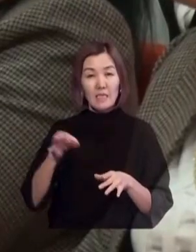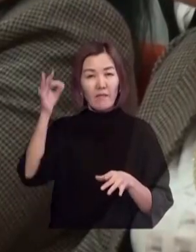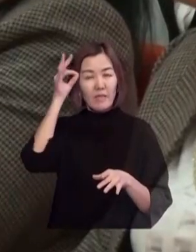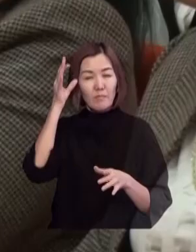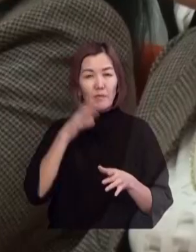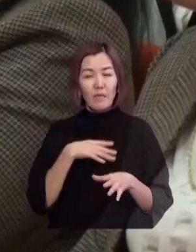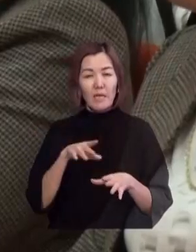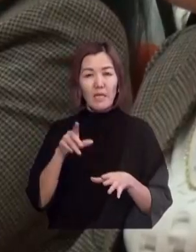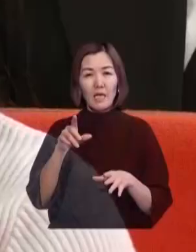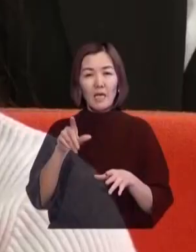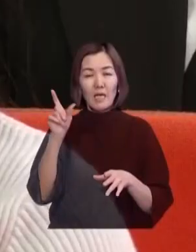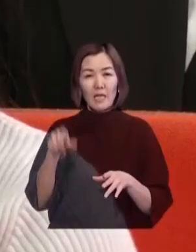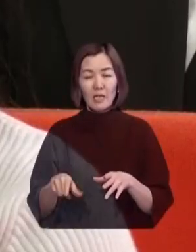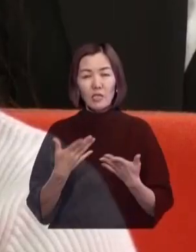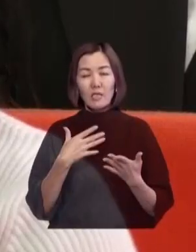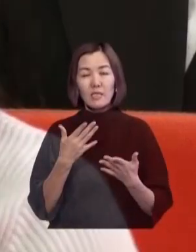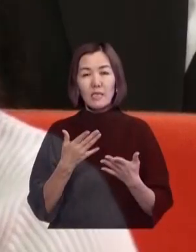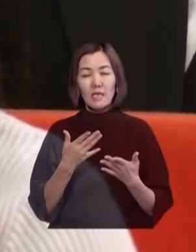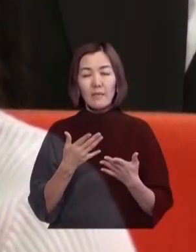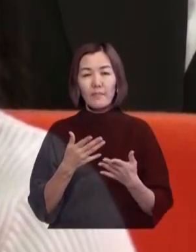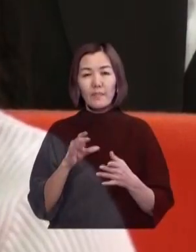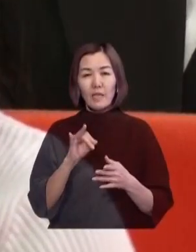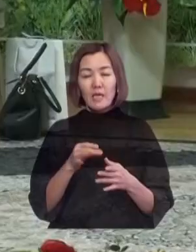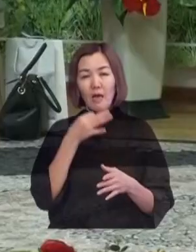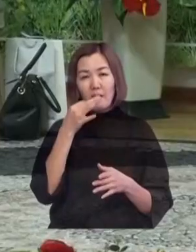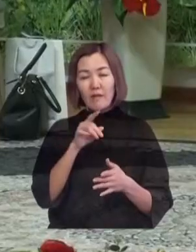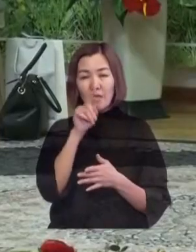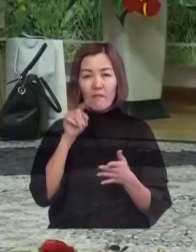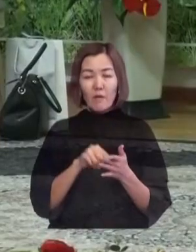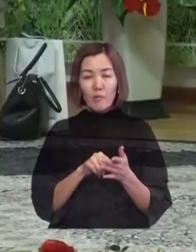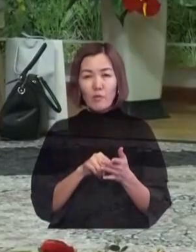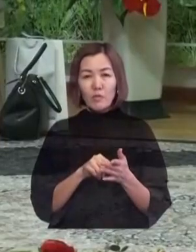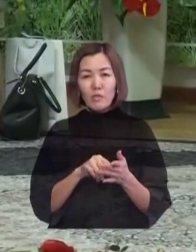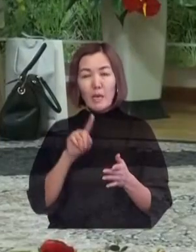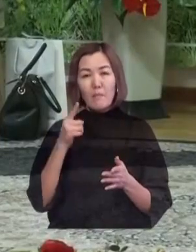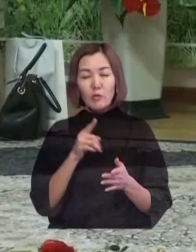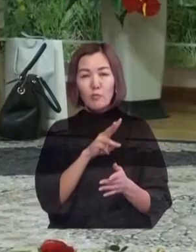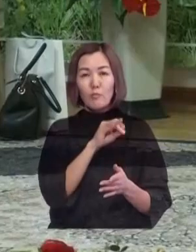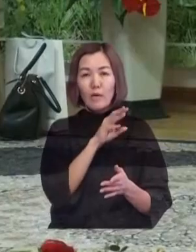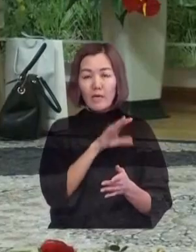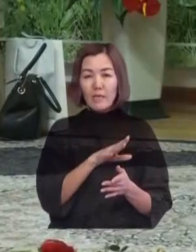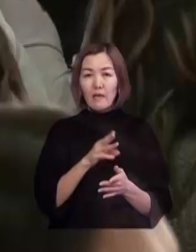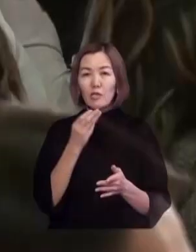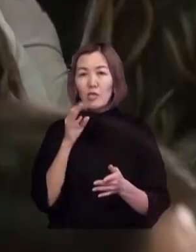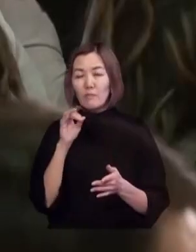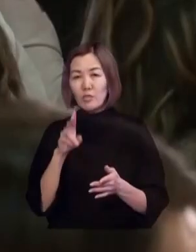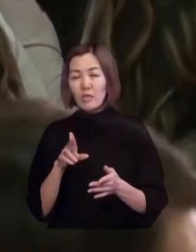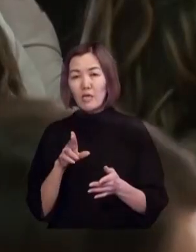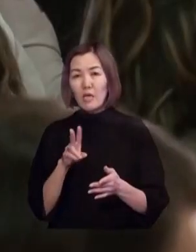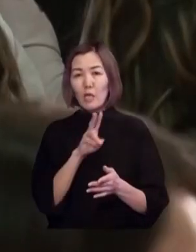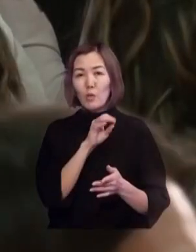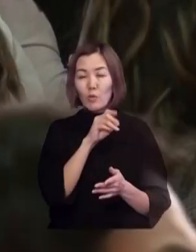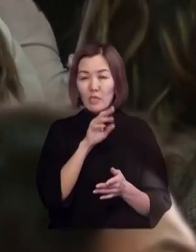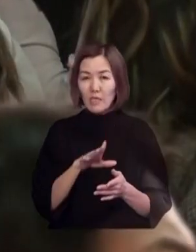легендарной личности. Родные именитого поэта также ответили на вопрос, почему между Мукагали Магатаевым, Шамши Калдаяховым и